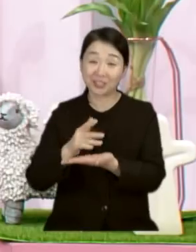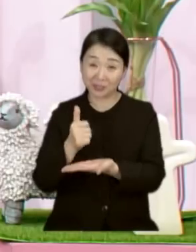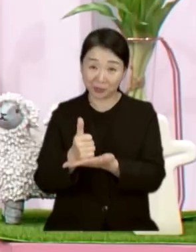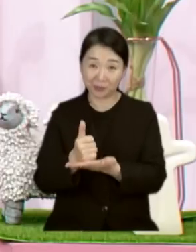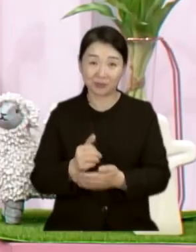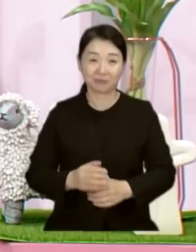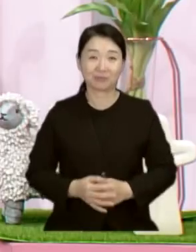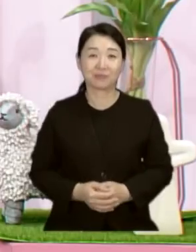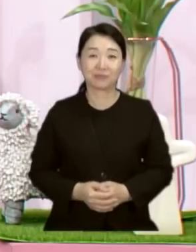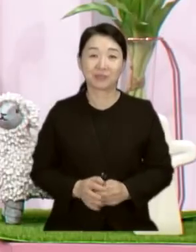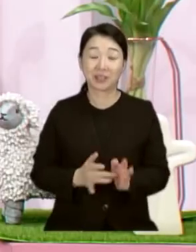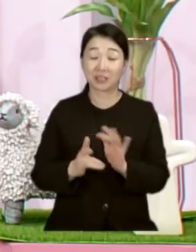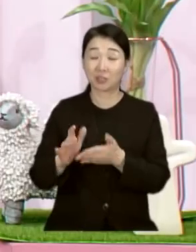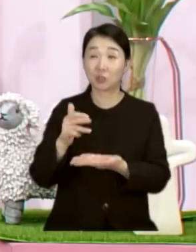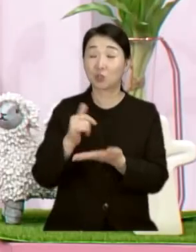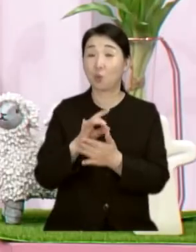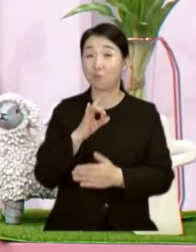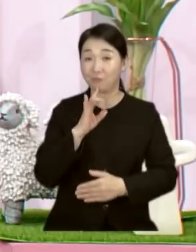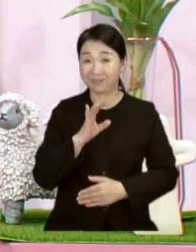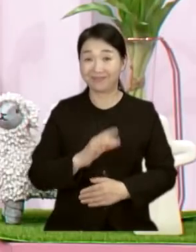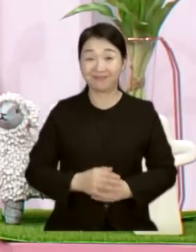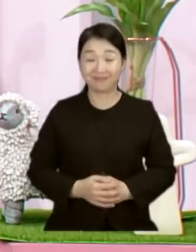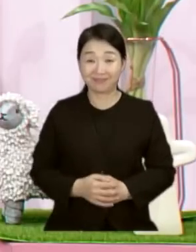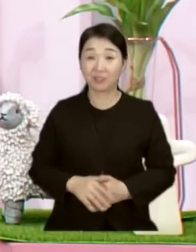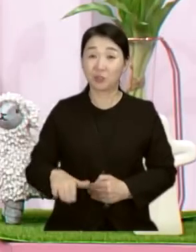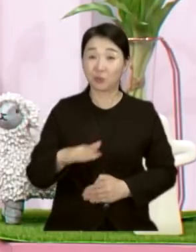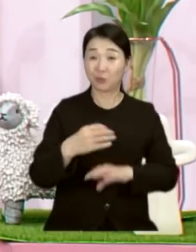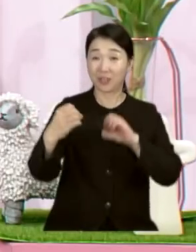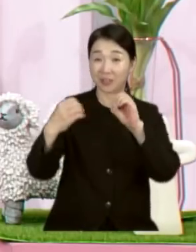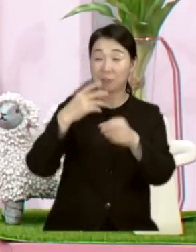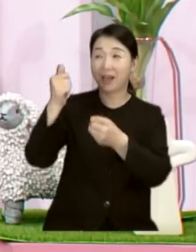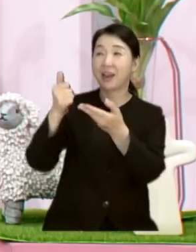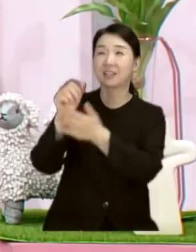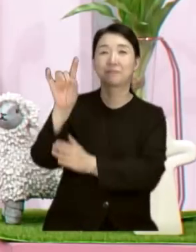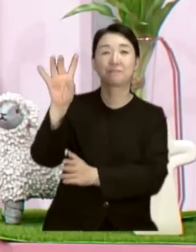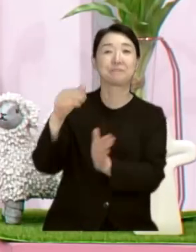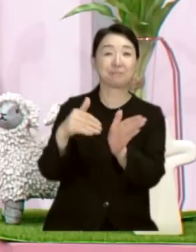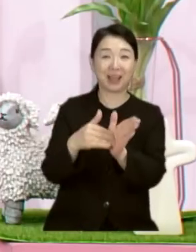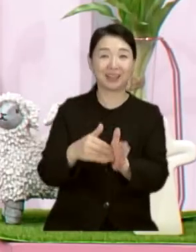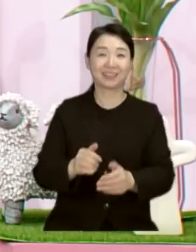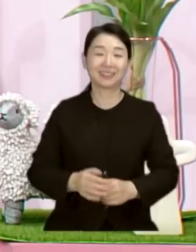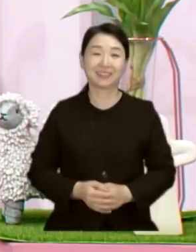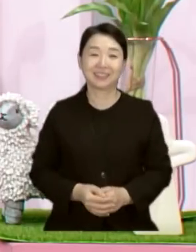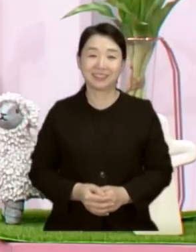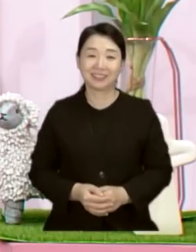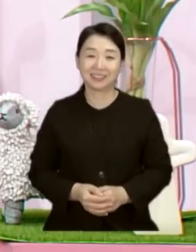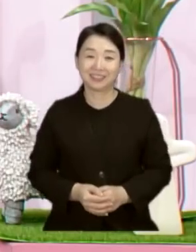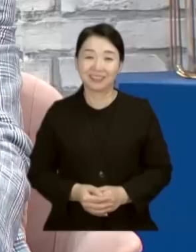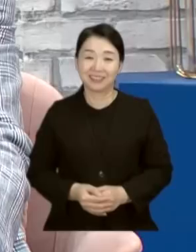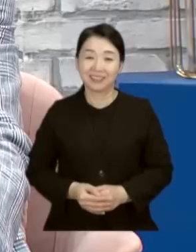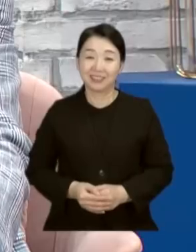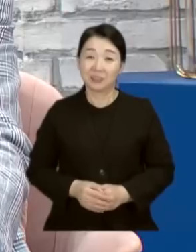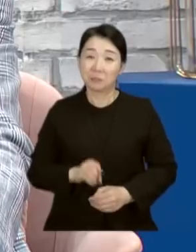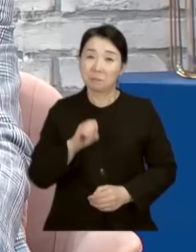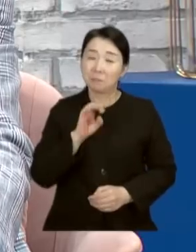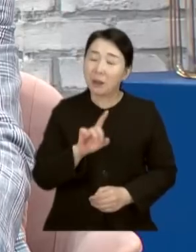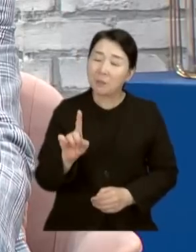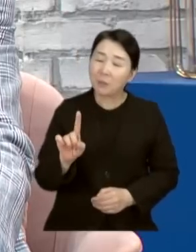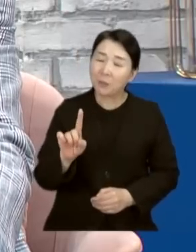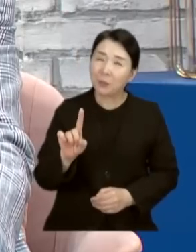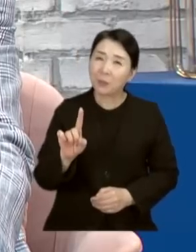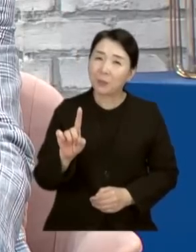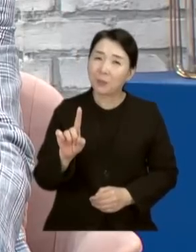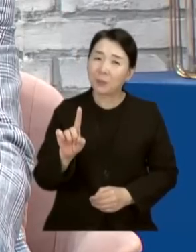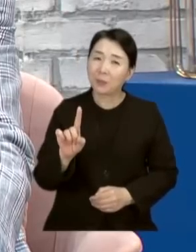그리스도. 예수 그리스도밖에 없다. 네. 그러니까 우리의 답은 하나님밖에 없다 이런 말씀하셨거든요. 네네네. 그러니까 이렇게까지 얘기할